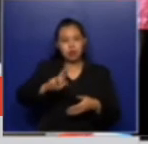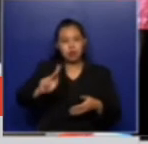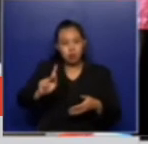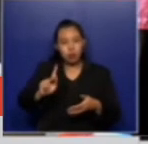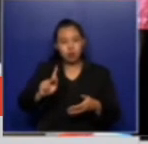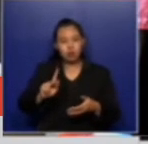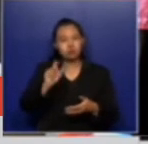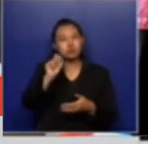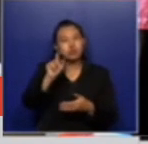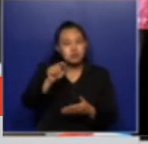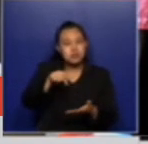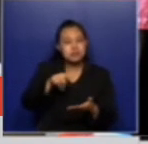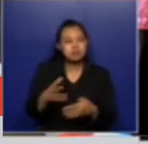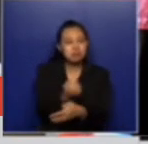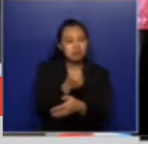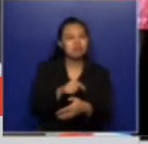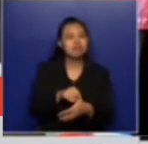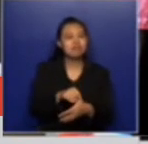ฉุกเฉิน